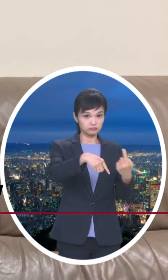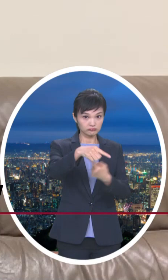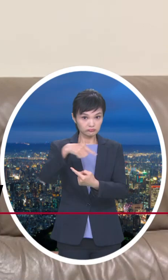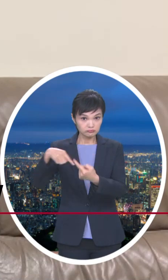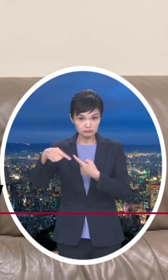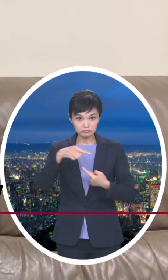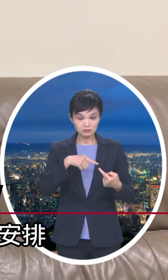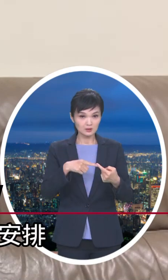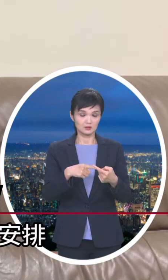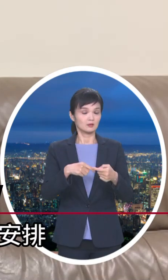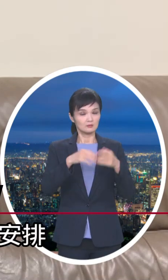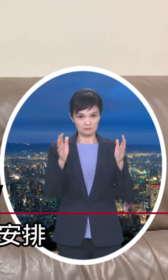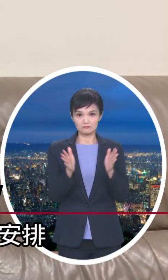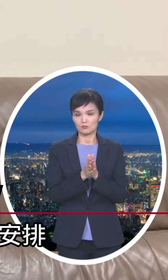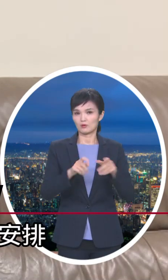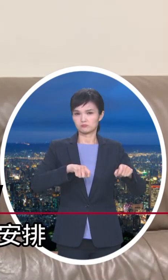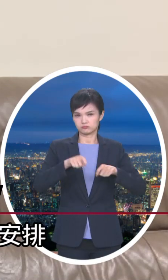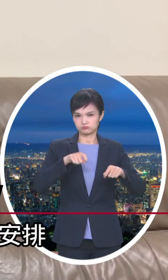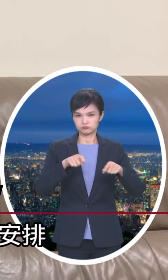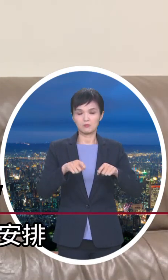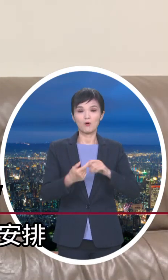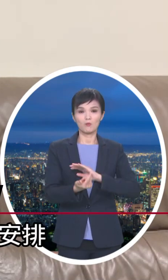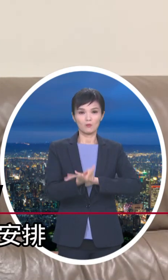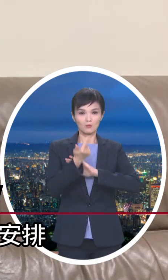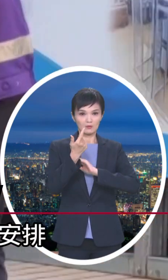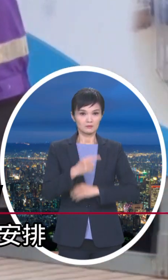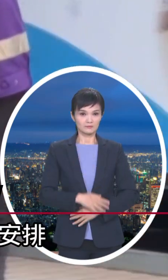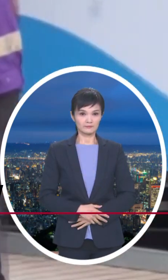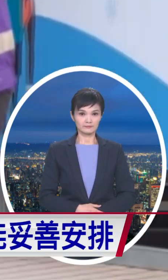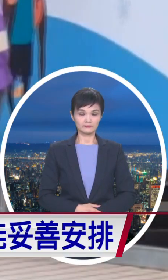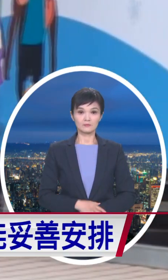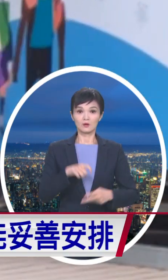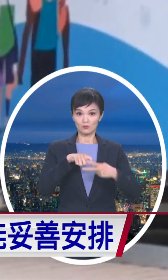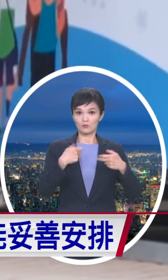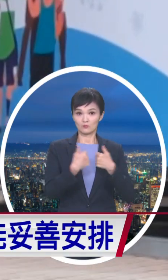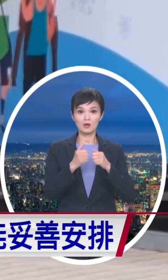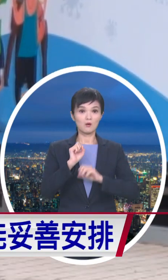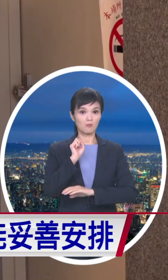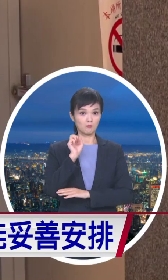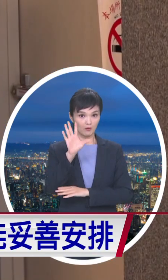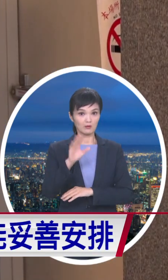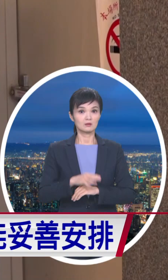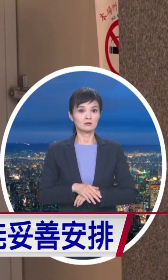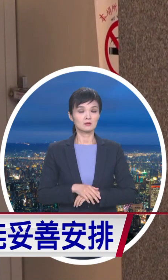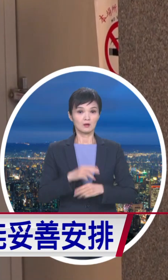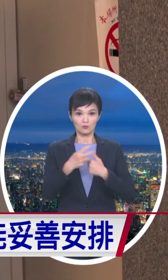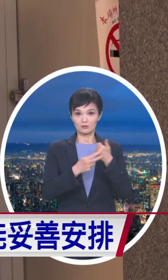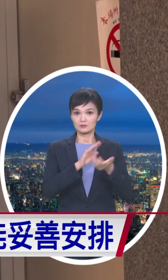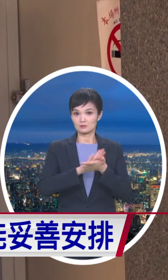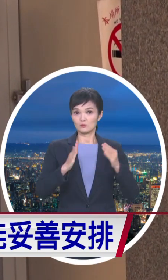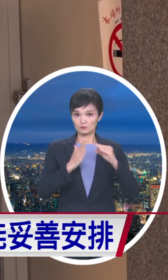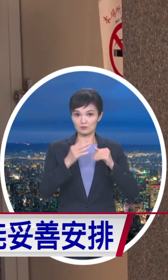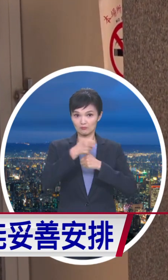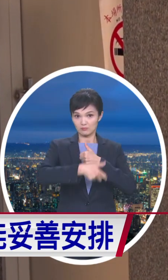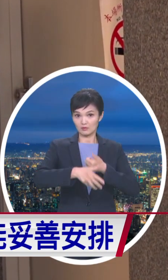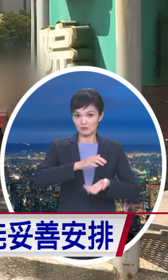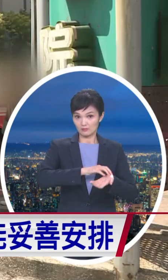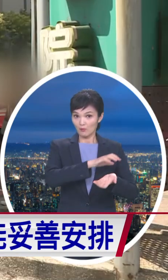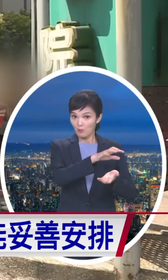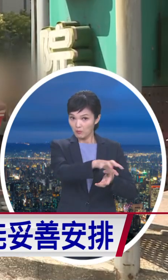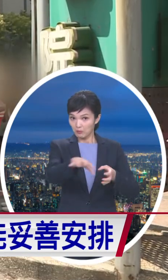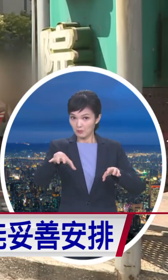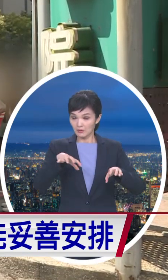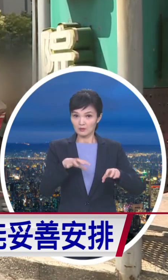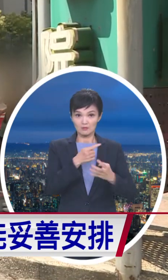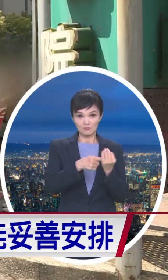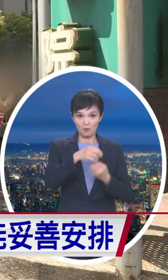后的转送，都能够尽快做出最妥善的安排。 工会呼吁，卫生局应该评估辖下各医疗院所的量能，建